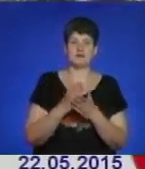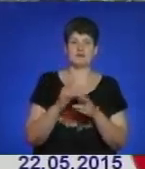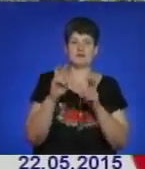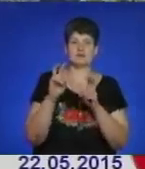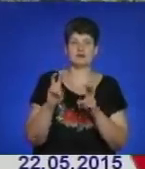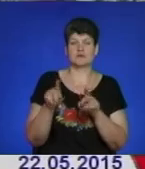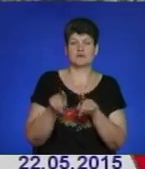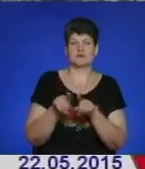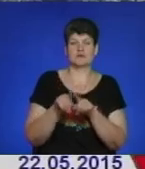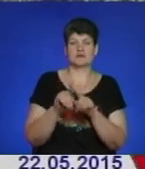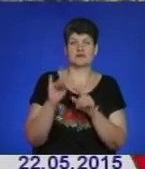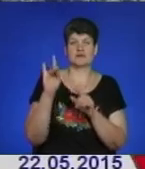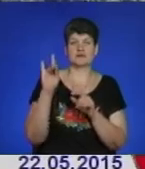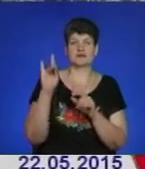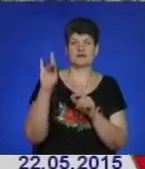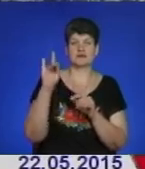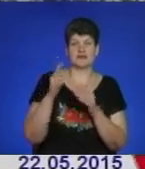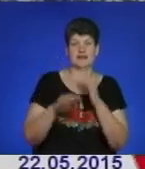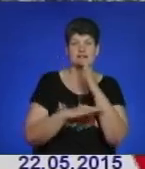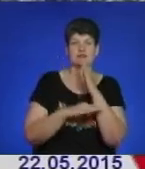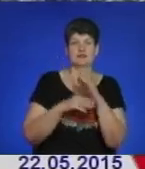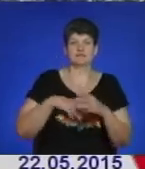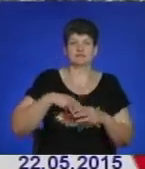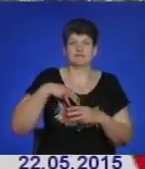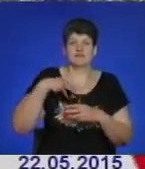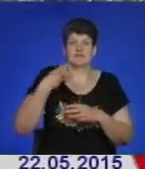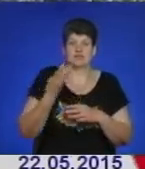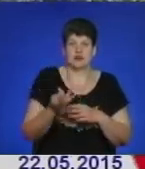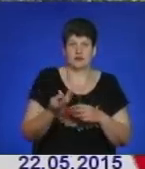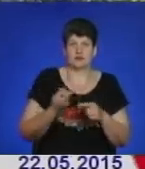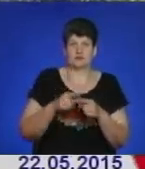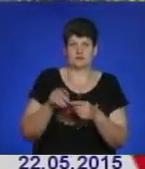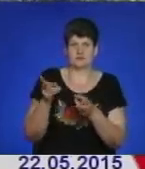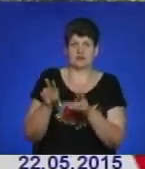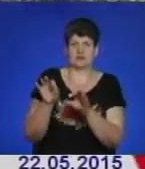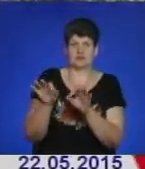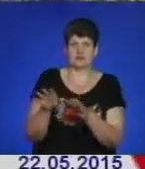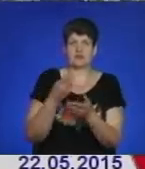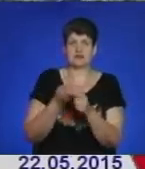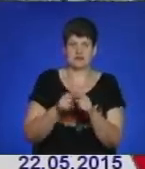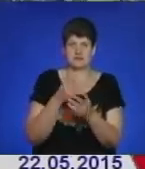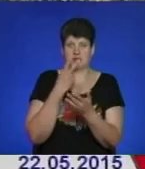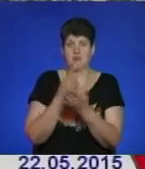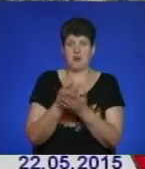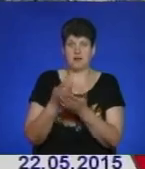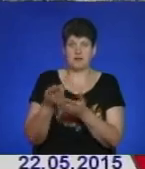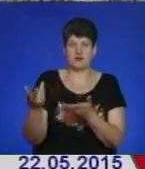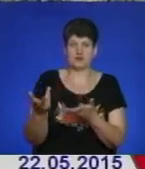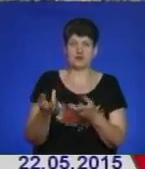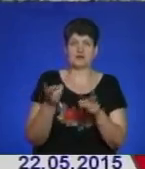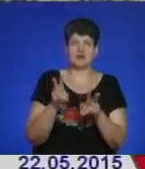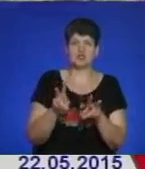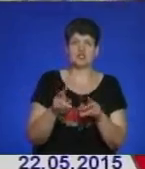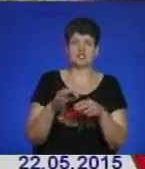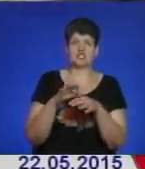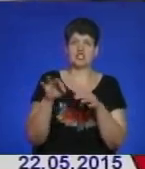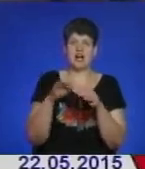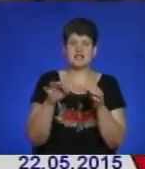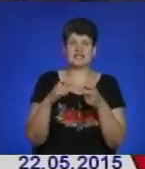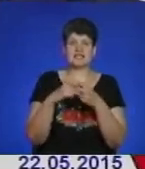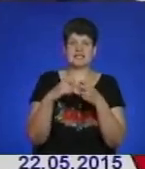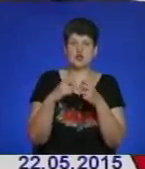дерево, сідають там і відригують оці залишки. Тобто це ми бачимо тут залишки шерсті та кісток